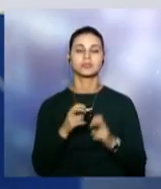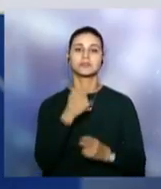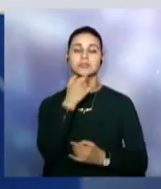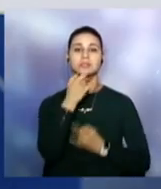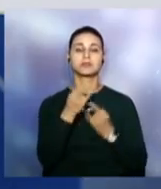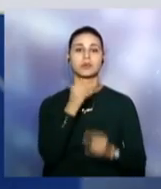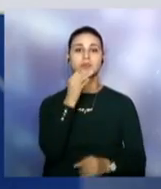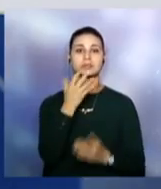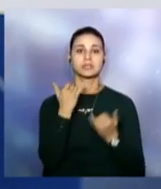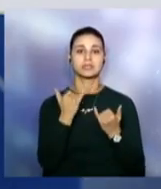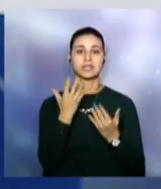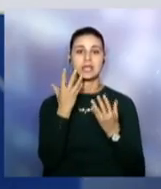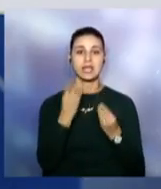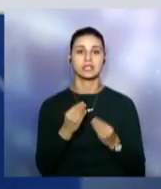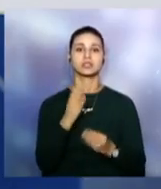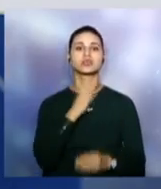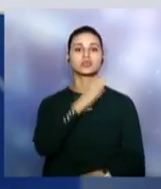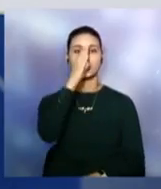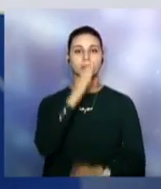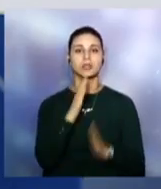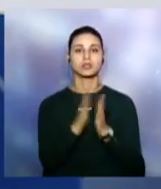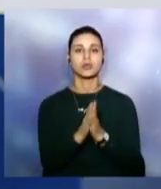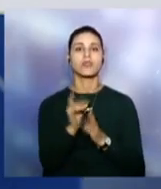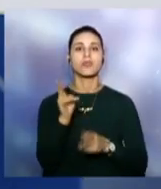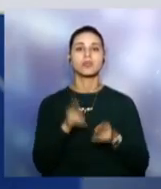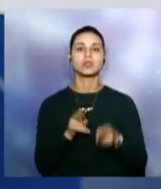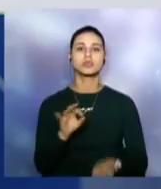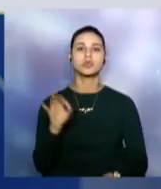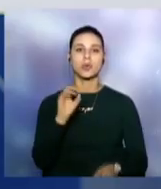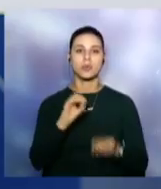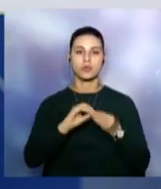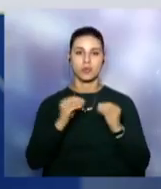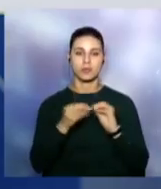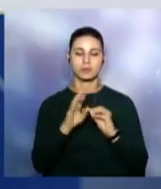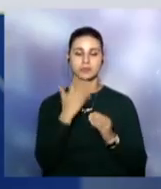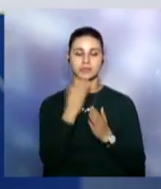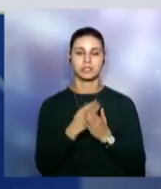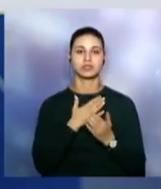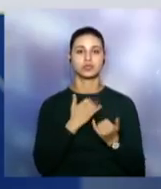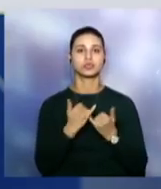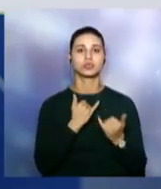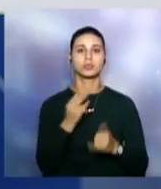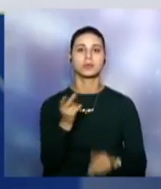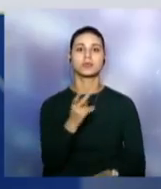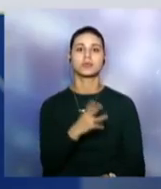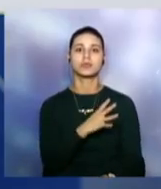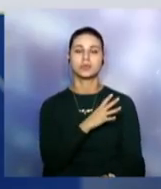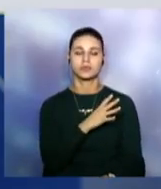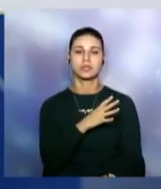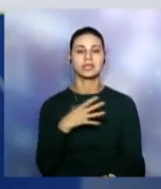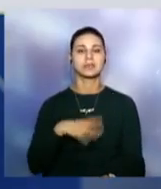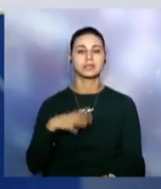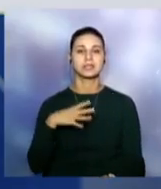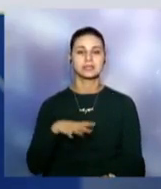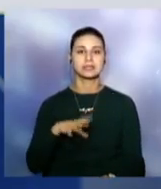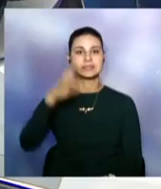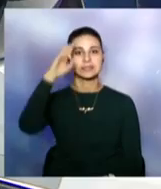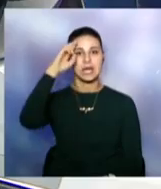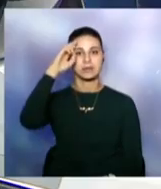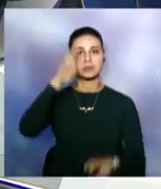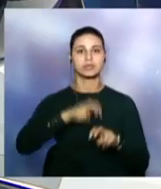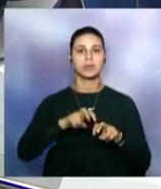დღეს მშობელთა თხოვნით ვისაუბრეთ ბავშვთა ქირურგიის პრობლემებზე და ჩვენი სტუმრები ბრძანდებოდნენ თბილისის